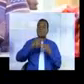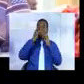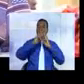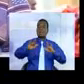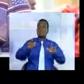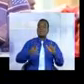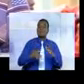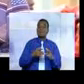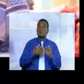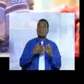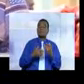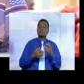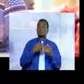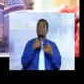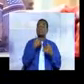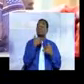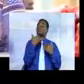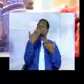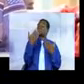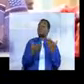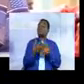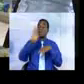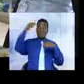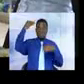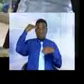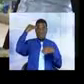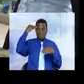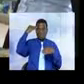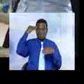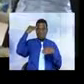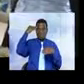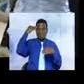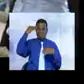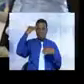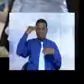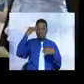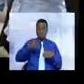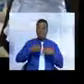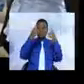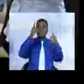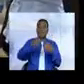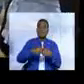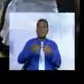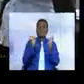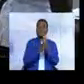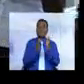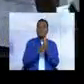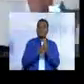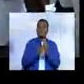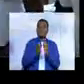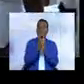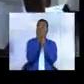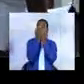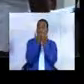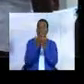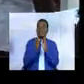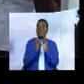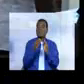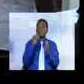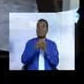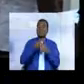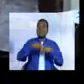saluée par la première responsable du système éducatif, Candia Camara. Offrir à un établissement une bibliothèque et des ouvrages,